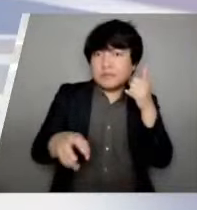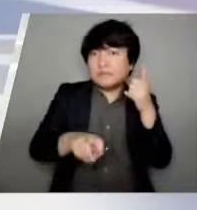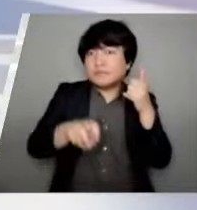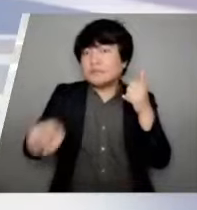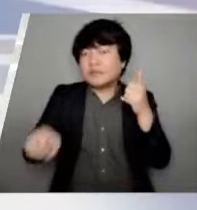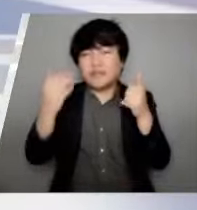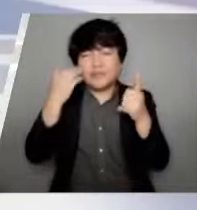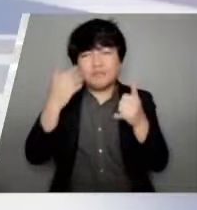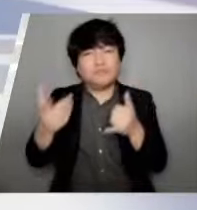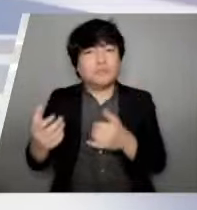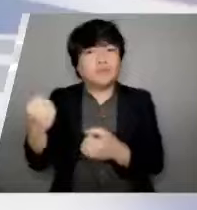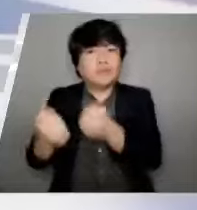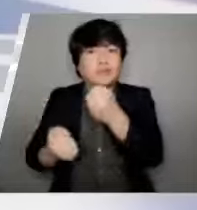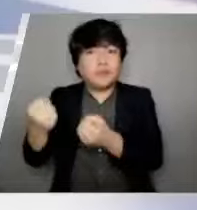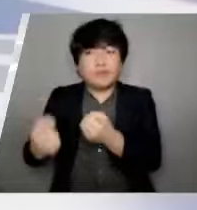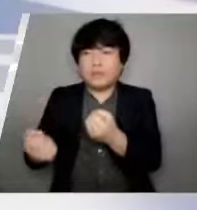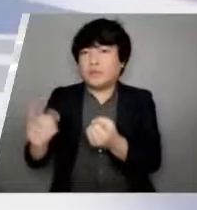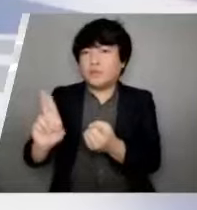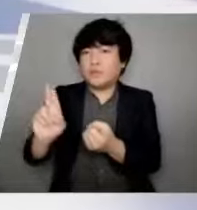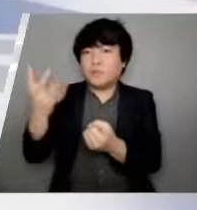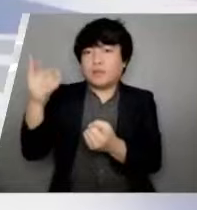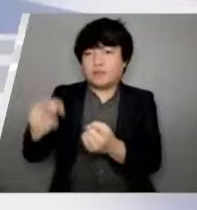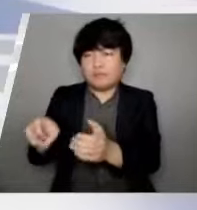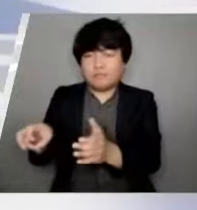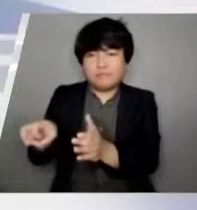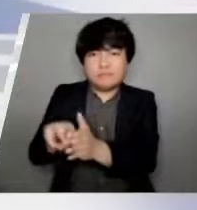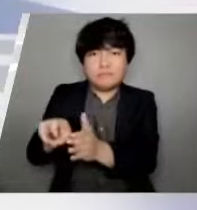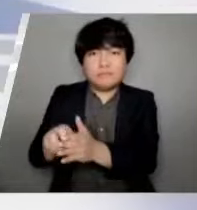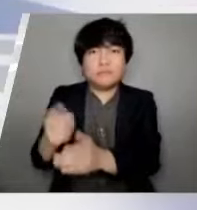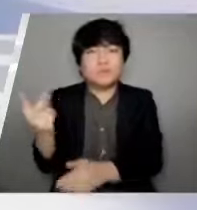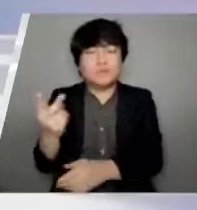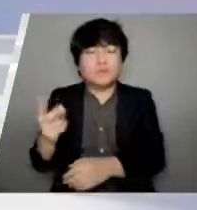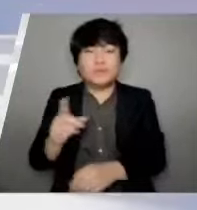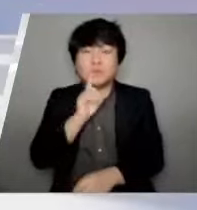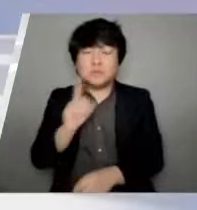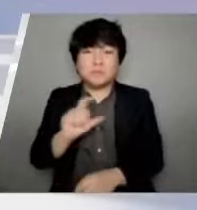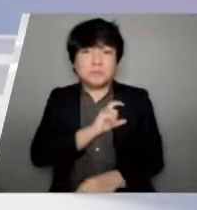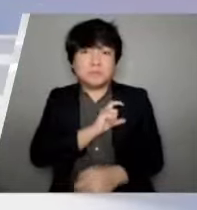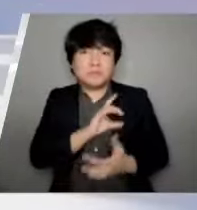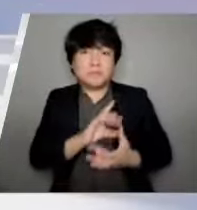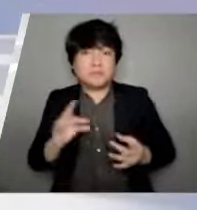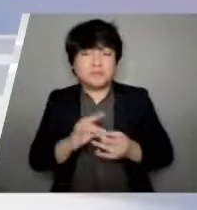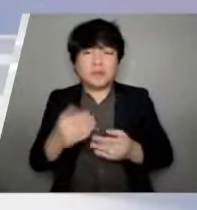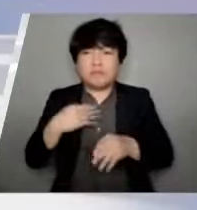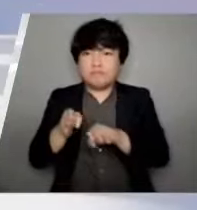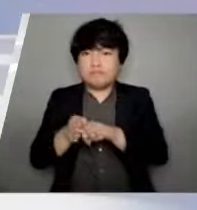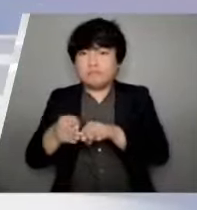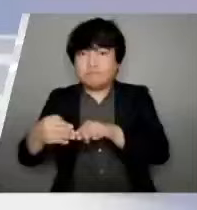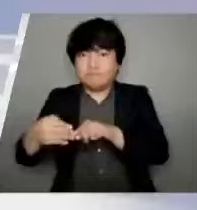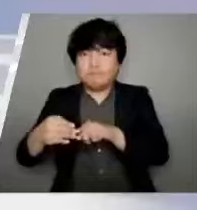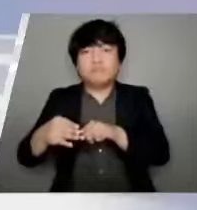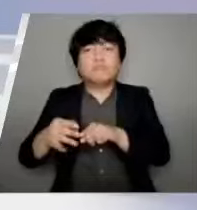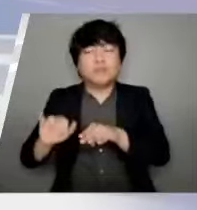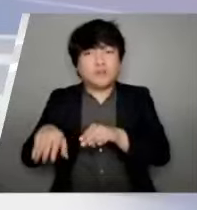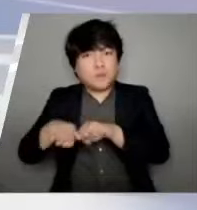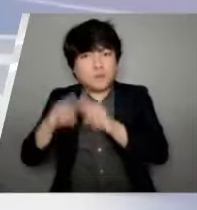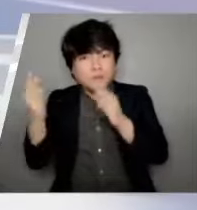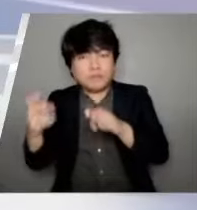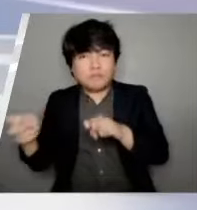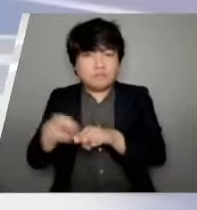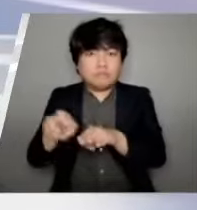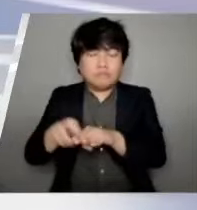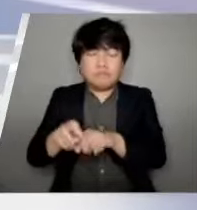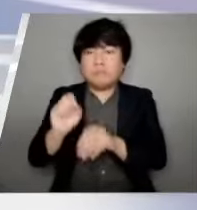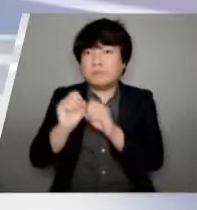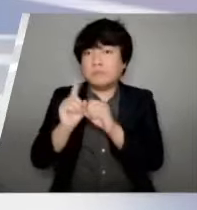abandonadong kotse. Ayon pa sa pulisya, nakabukas ang pinto ng kotse kaya nakapasok ang magkapatid. Pero sira umano ang lahat ng bukasan